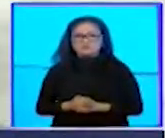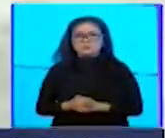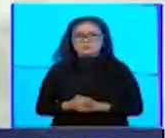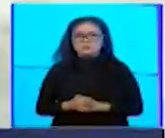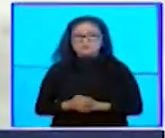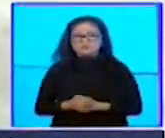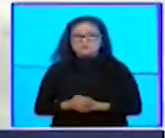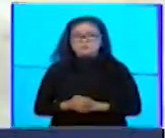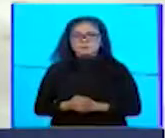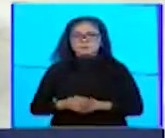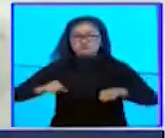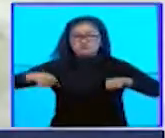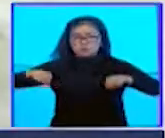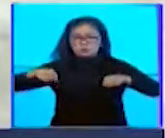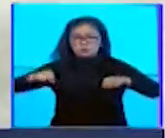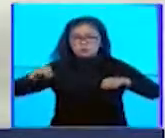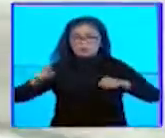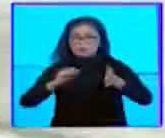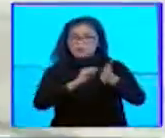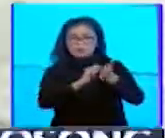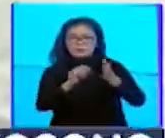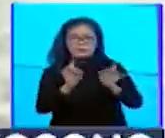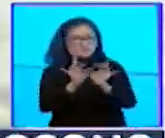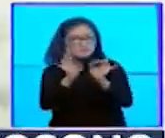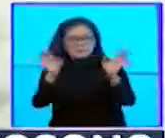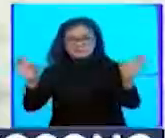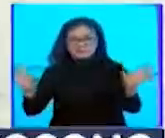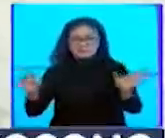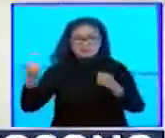Satu persatu sepeda motor berbagai merek diangkut polisi dengan menggunakan truk.